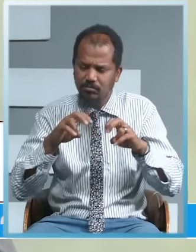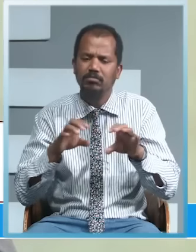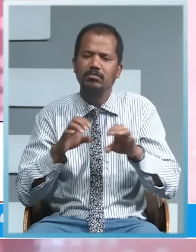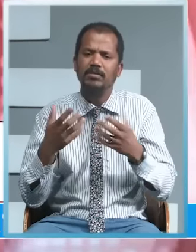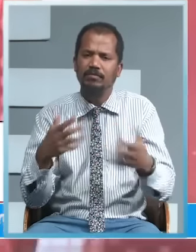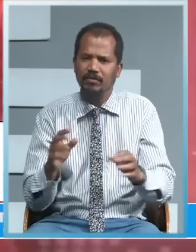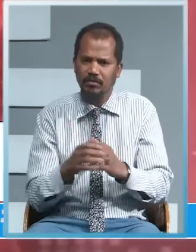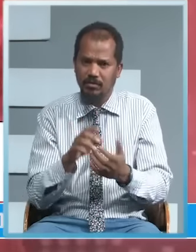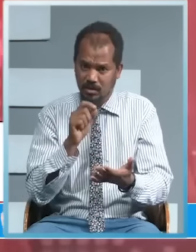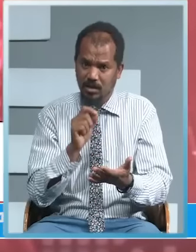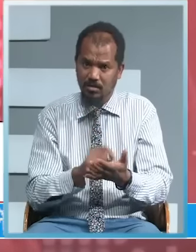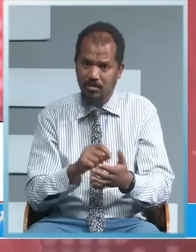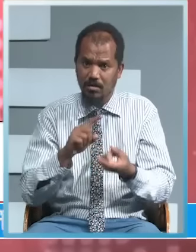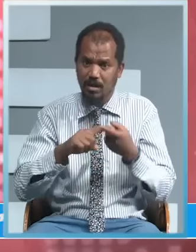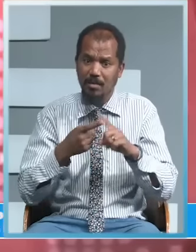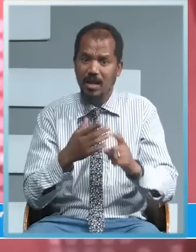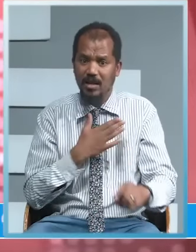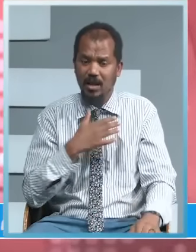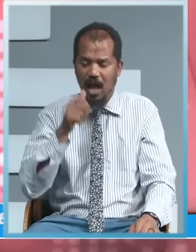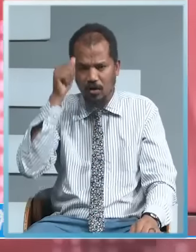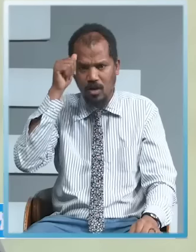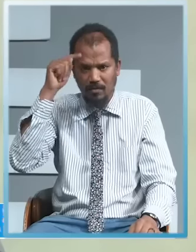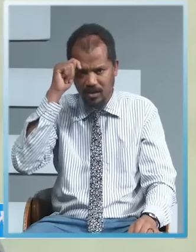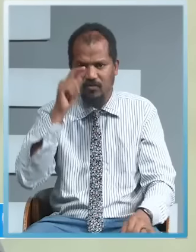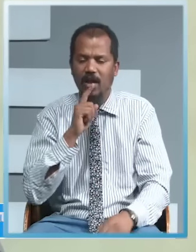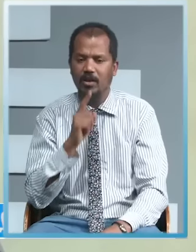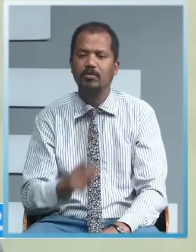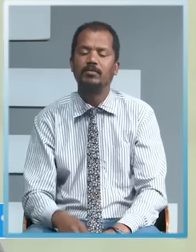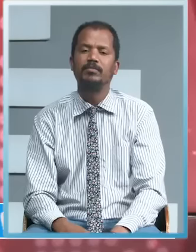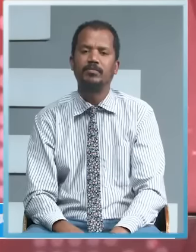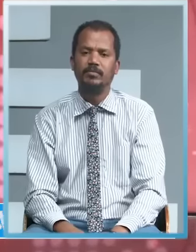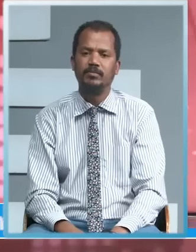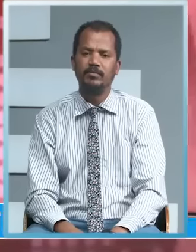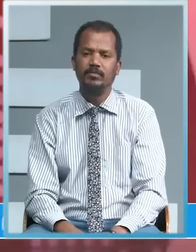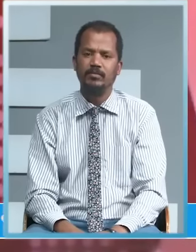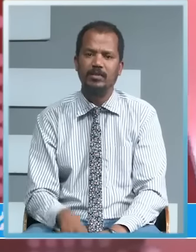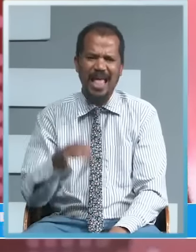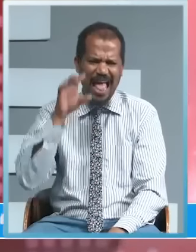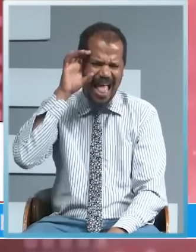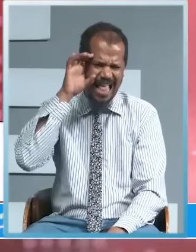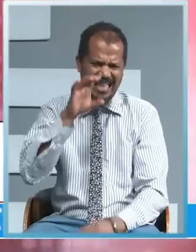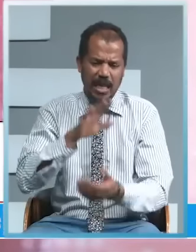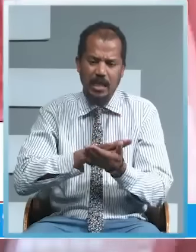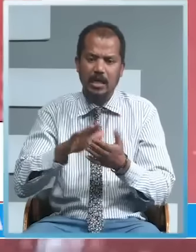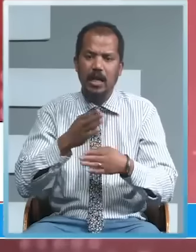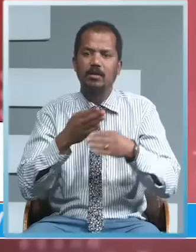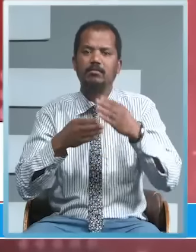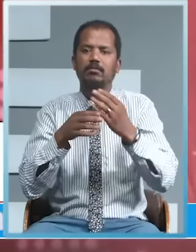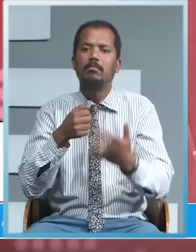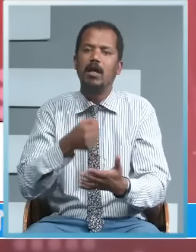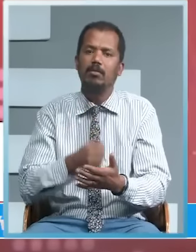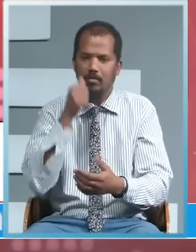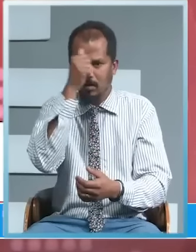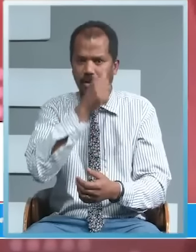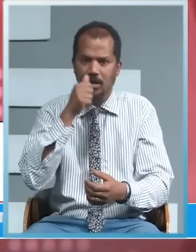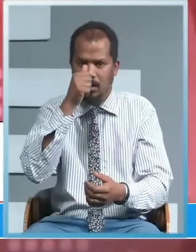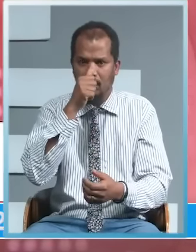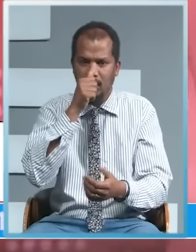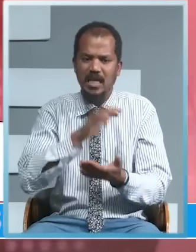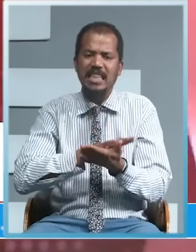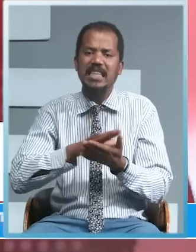አድርገናል። ዘገባው የባልደረባችን አንዷለም ተስፋዬ ነው። አስገዳጅ የጥራት ደረጃዎችን ማጽደቁን